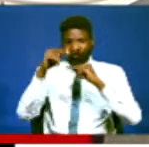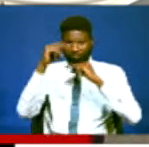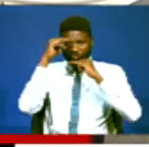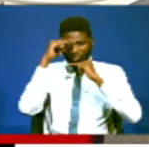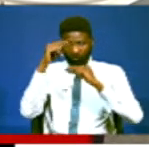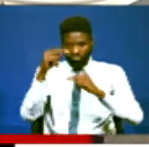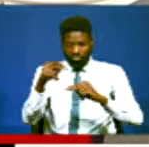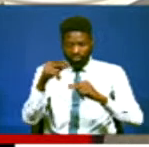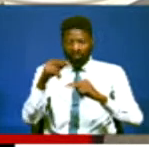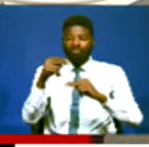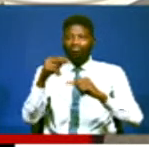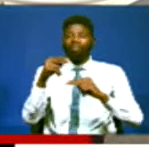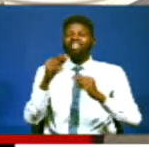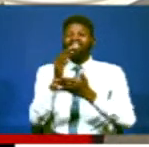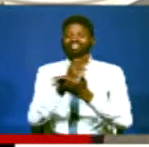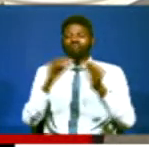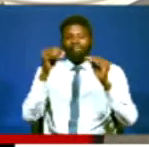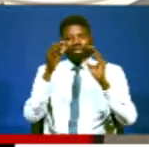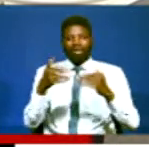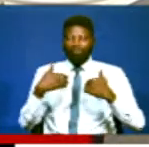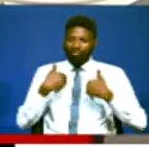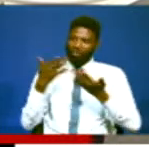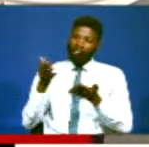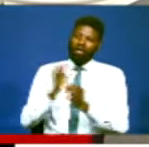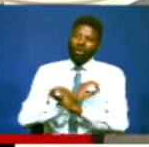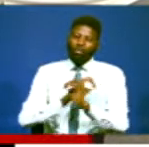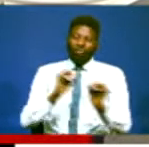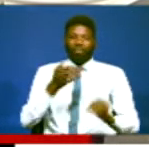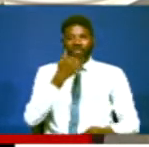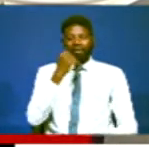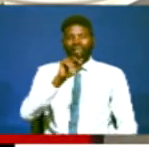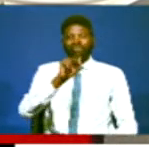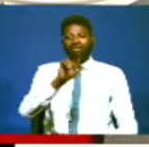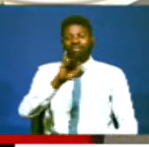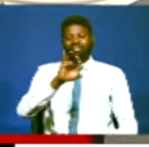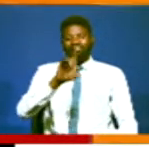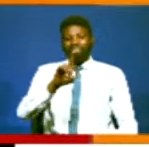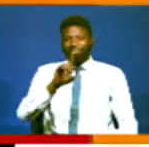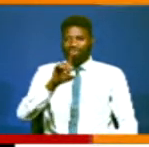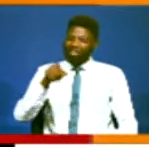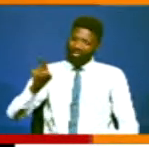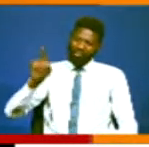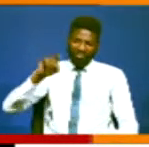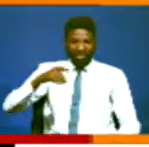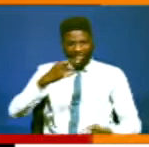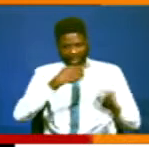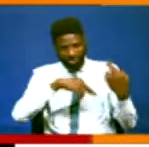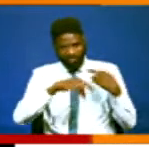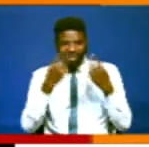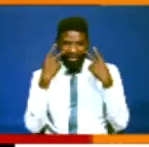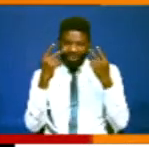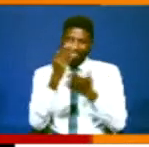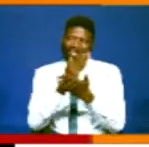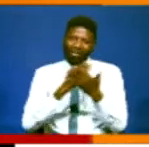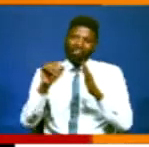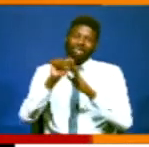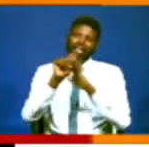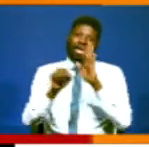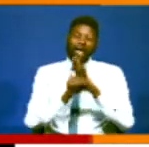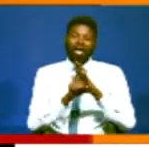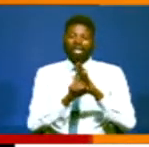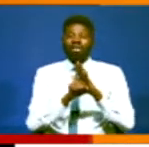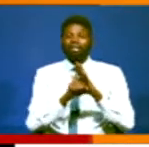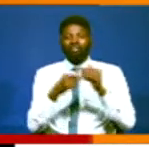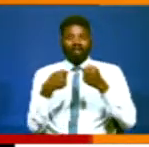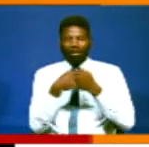ni vizuri ICD iangalie iseme kwamba kuna baadhi ya masomo hapa tunaona kuna changamoto. Suluhisho itakuwa ni